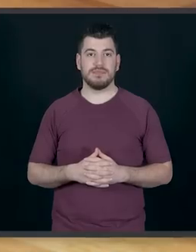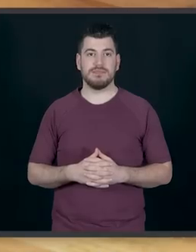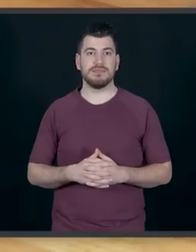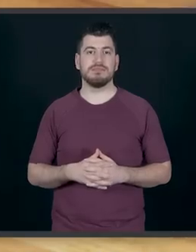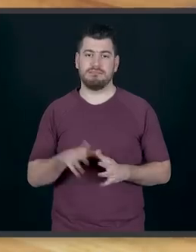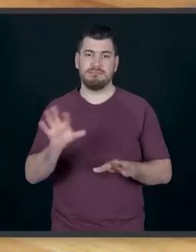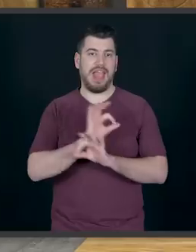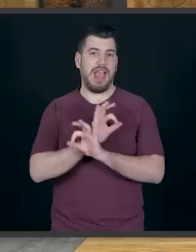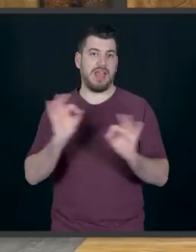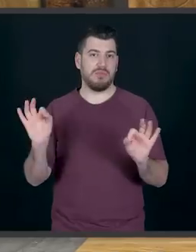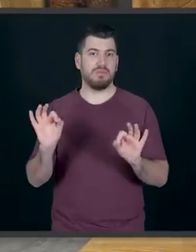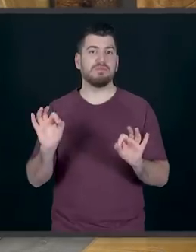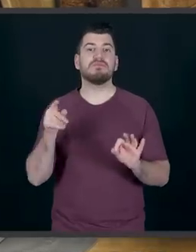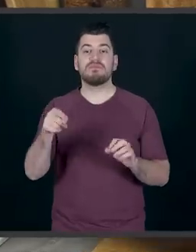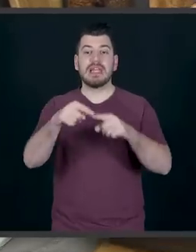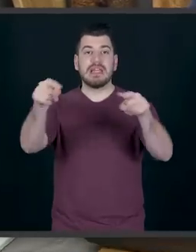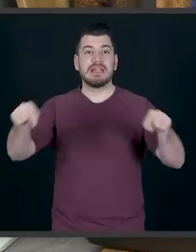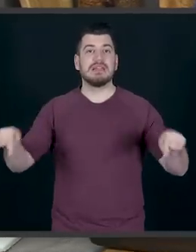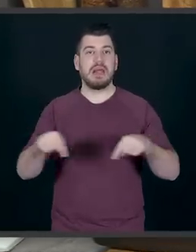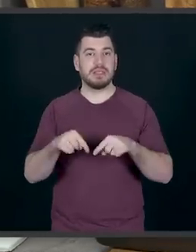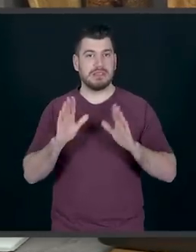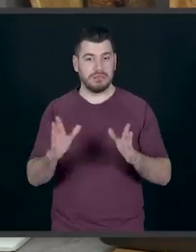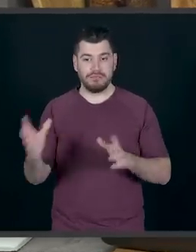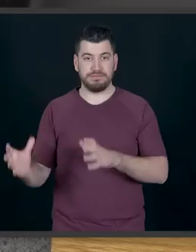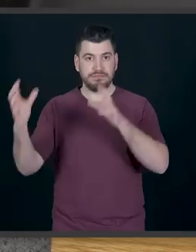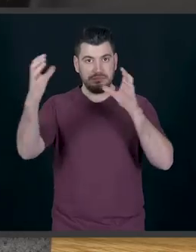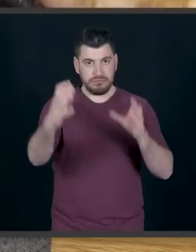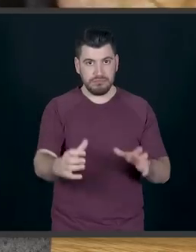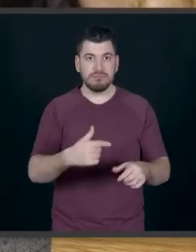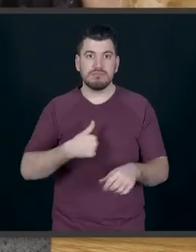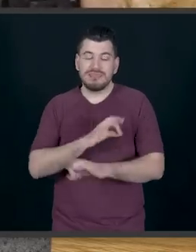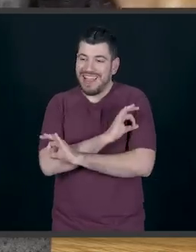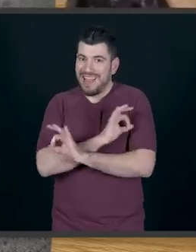Αυτό ήταν. Σε ένα ταψάκι και αυτό είναι όλο.